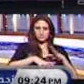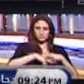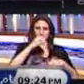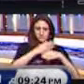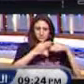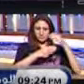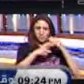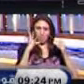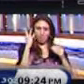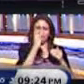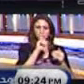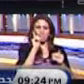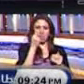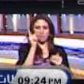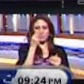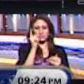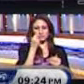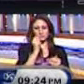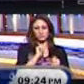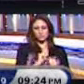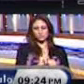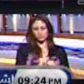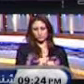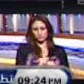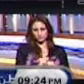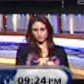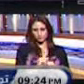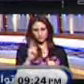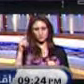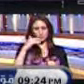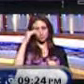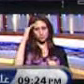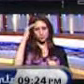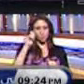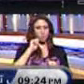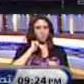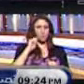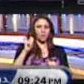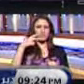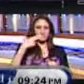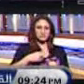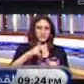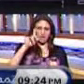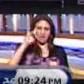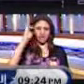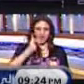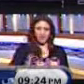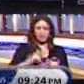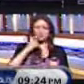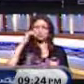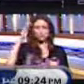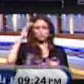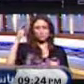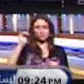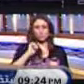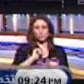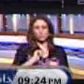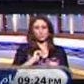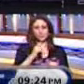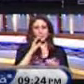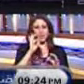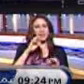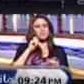الأزمة بالكامل. أنا عملنا تقرير، أولا بشكر المحافظ المحترم دكتور علي عبد الرحمن، بشكره فعلا لأن الحقيقة هو ده المنتظر